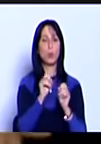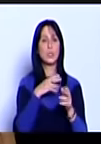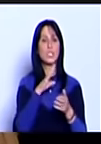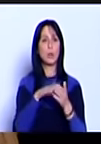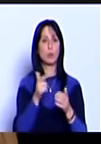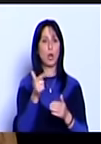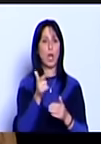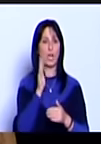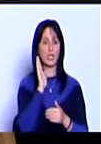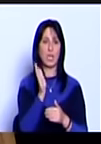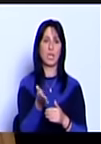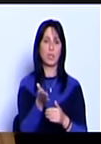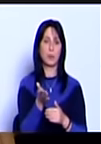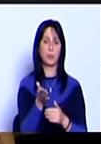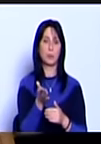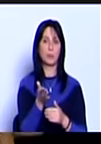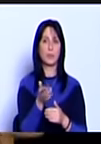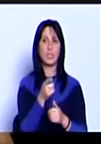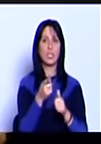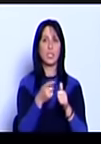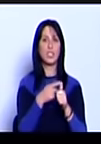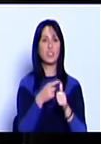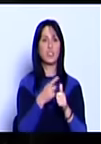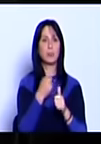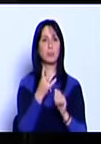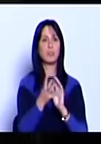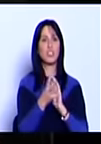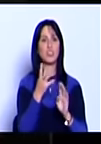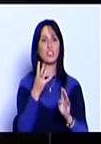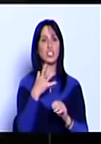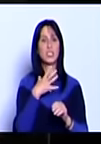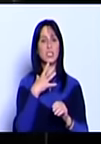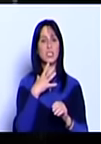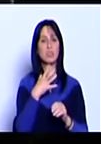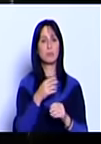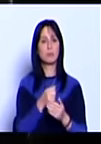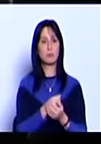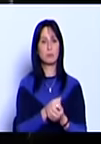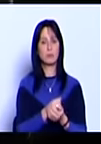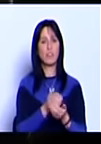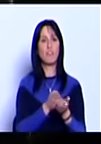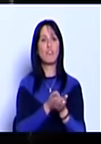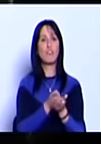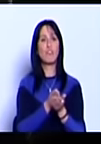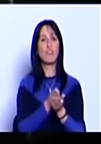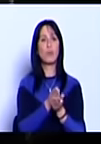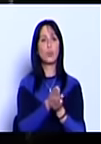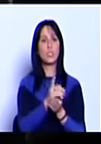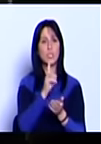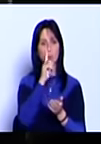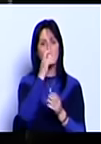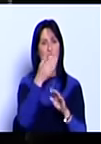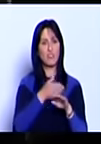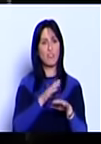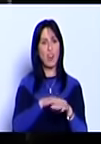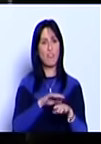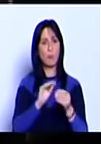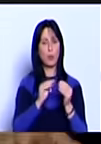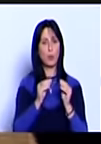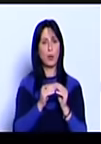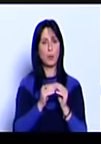უსაფრთხოების გარანტიაც იქნება. ხომ არჩვით რომ პირველში საქართველოს ამავე დროს ფუნქციური მთლიანობისკენ წასვლის გარანტიაც იქნება, იმიტომ